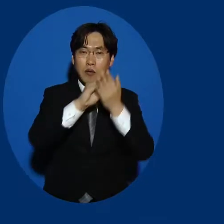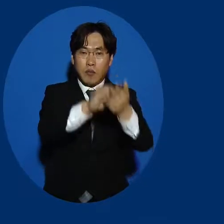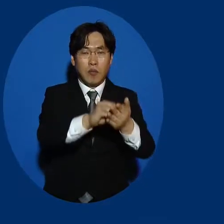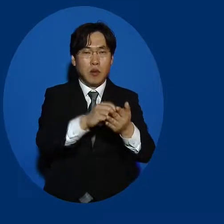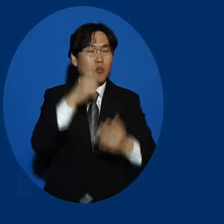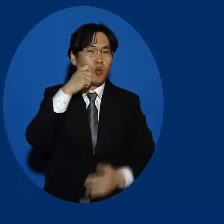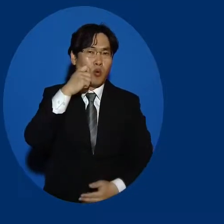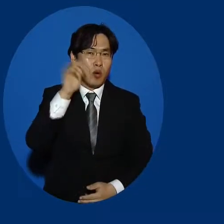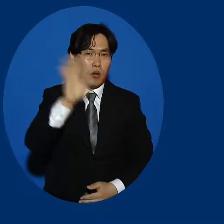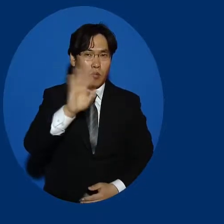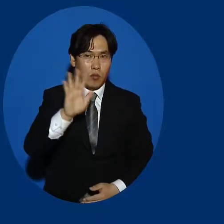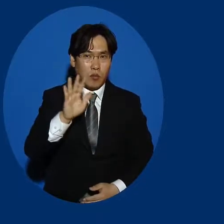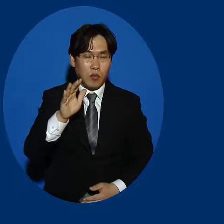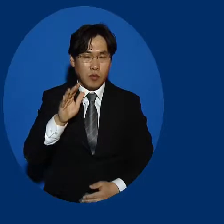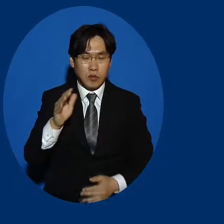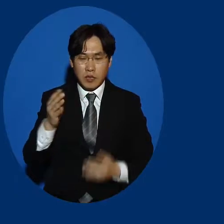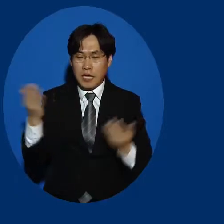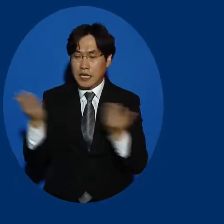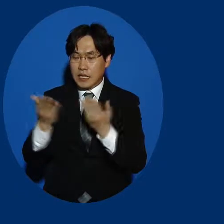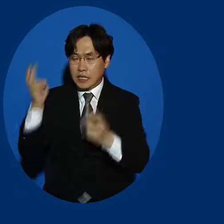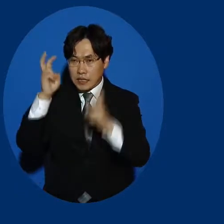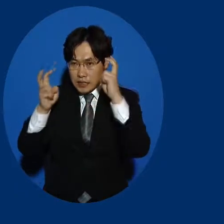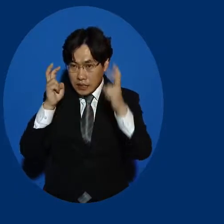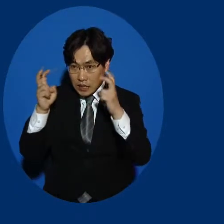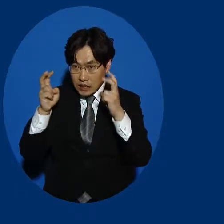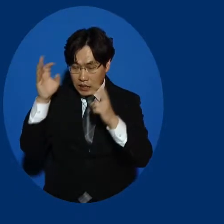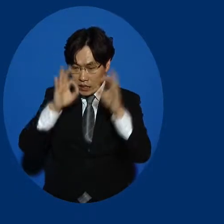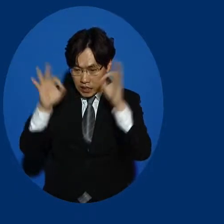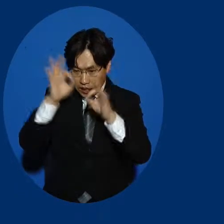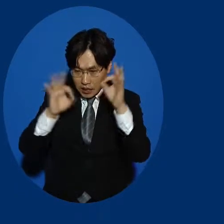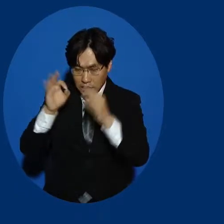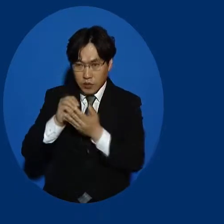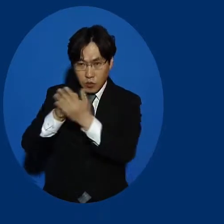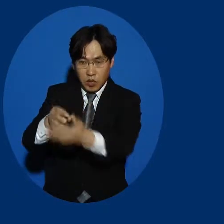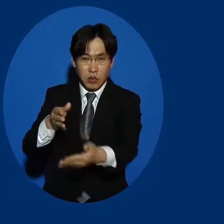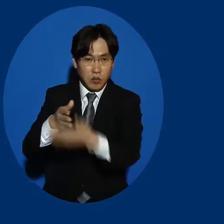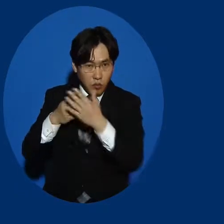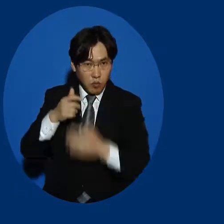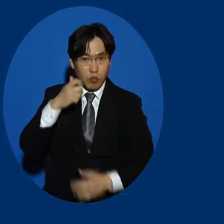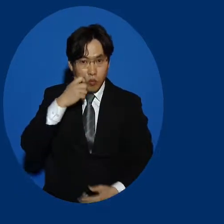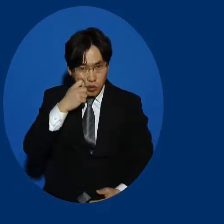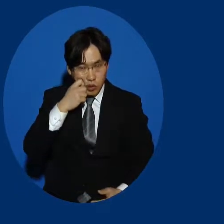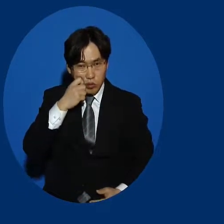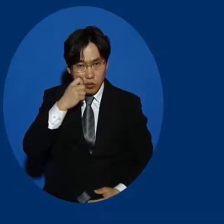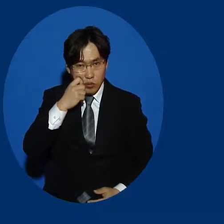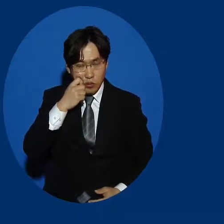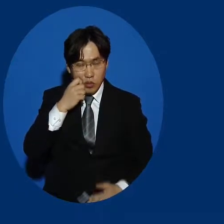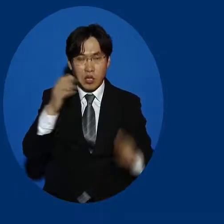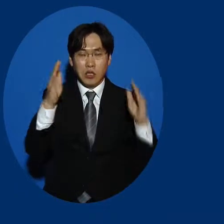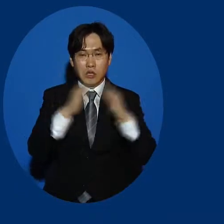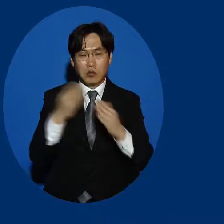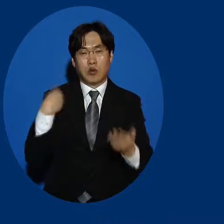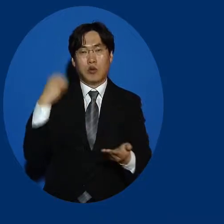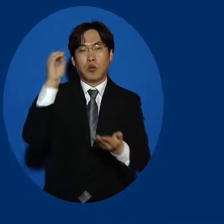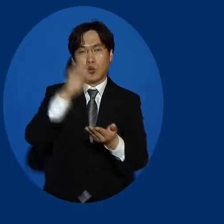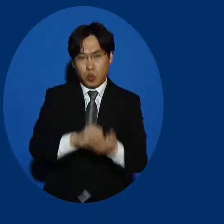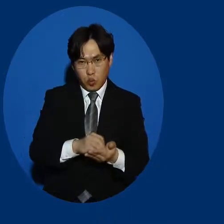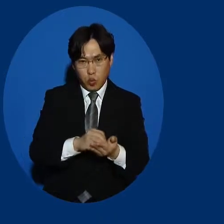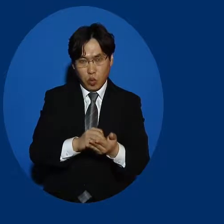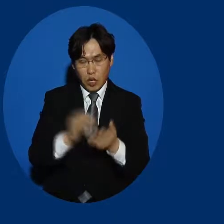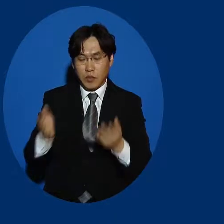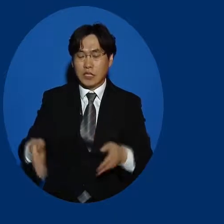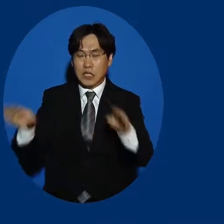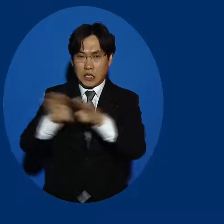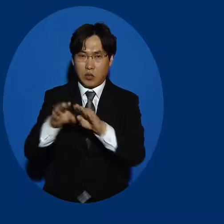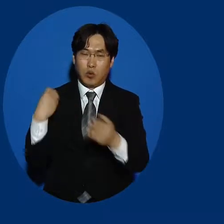못하고 또 일자리를 찾아서 취업도 하지 못한 채 다시 태어나서 자랐던 가정이나